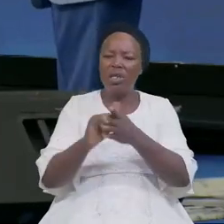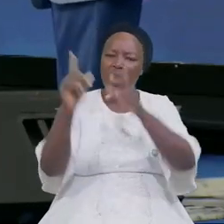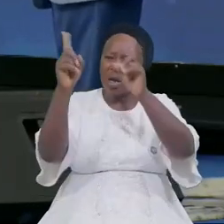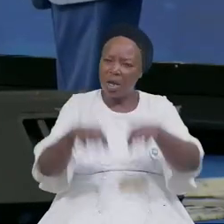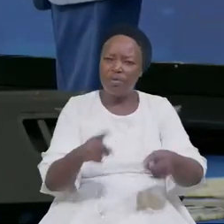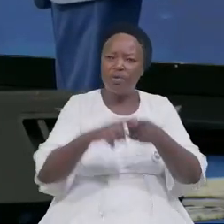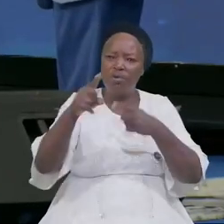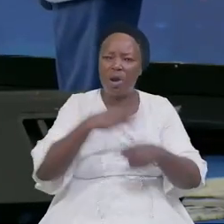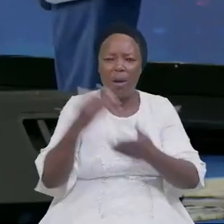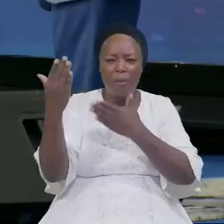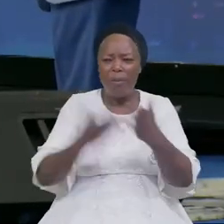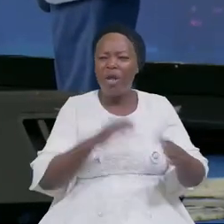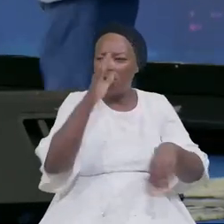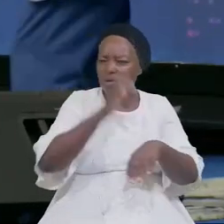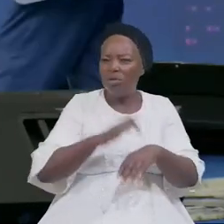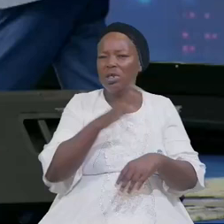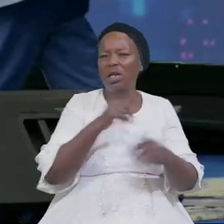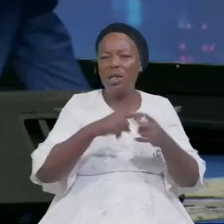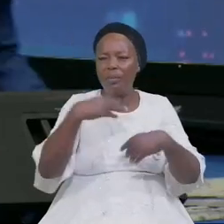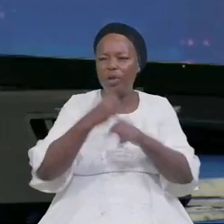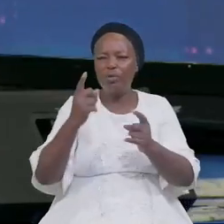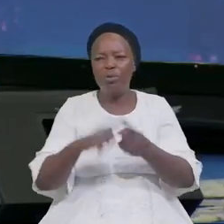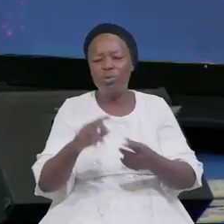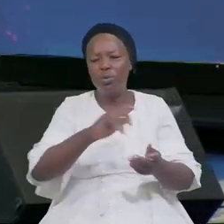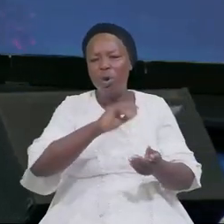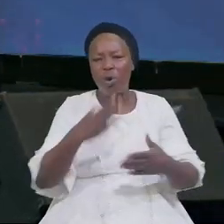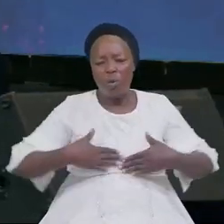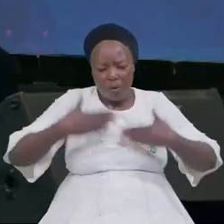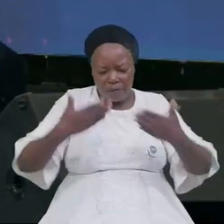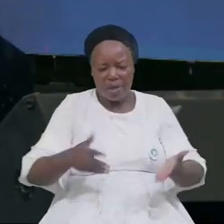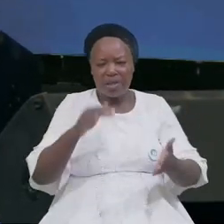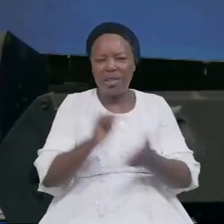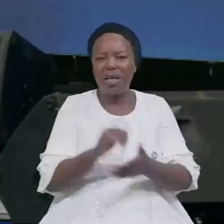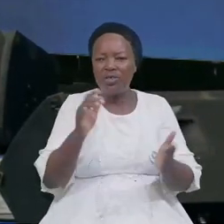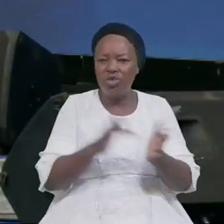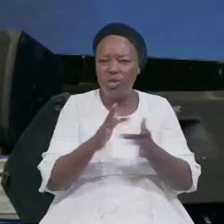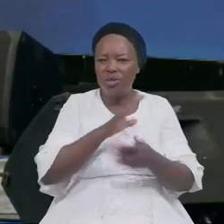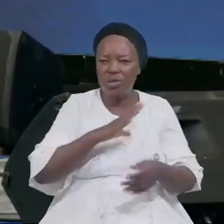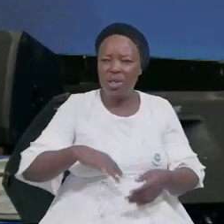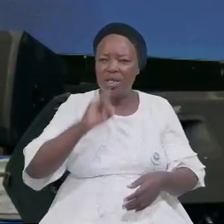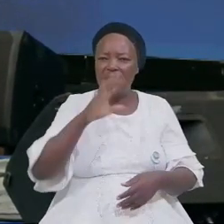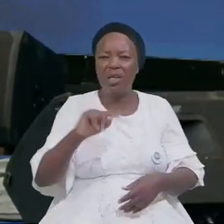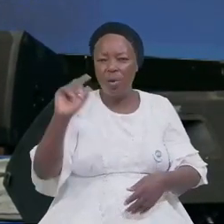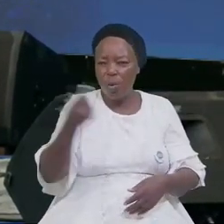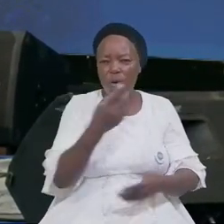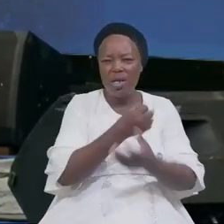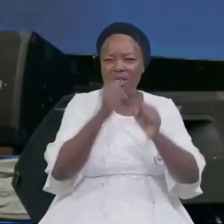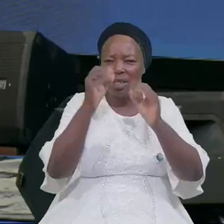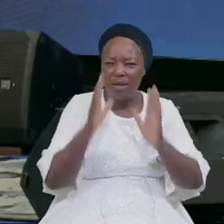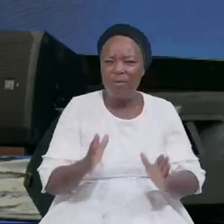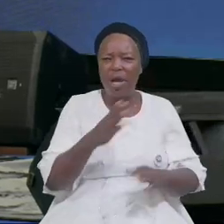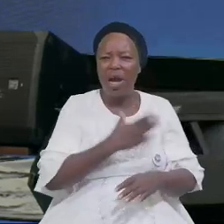la conviction et vous fait confesser que Jésus-Christ est le seul sauveur